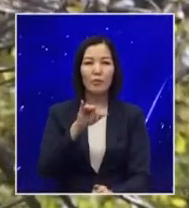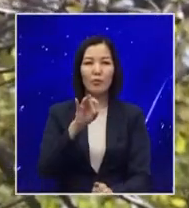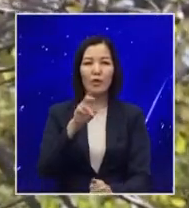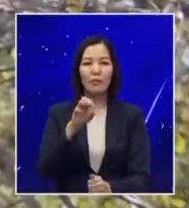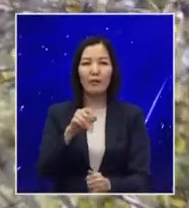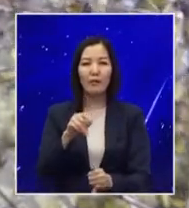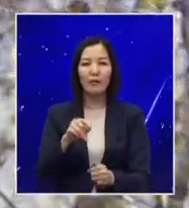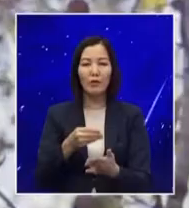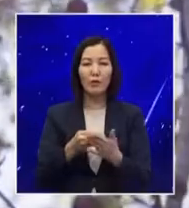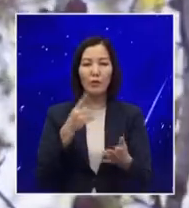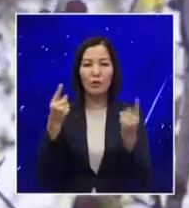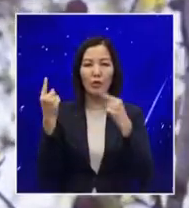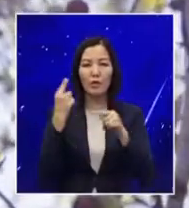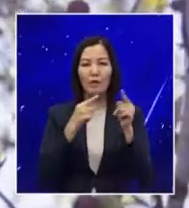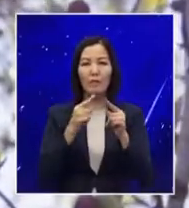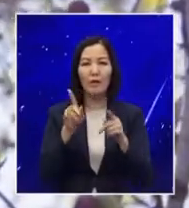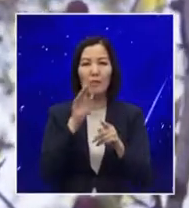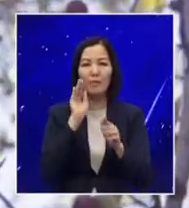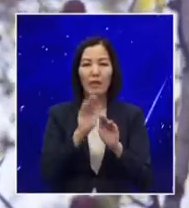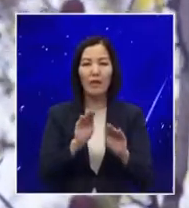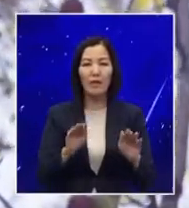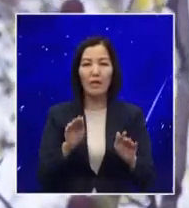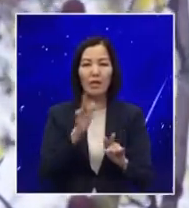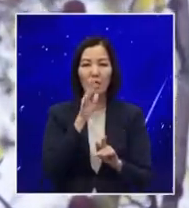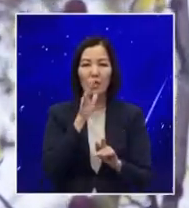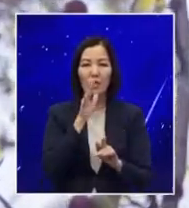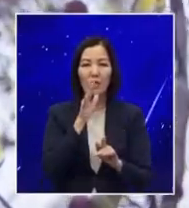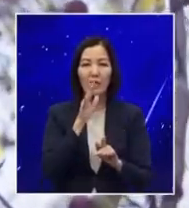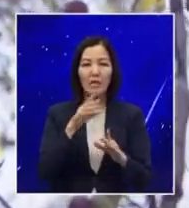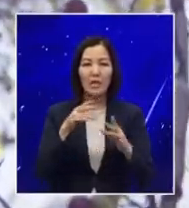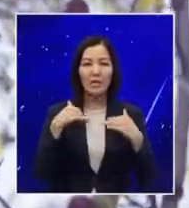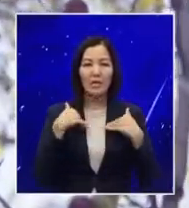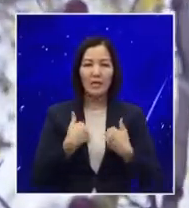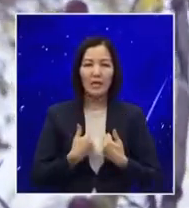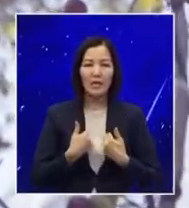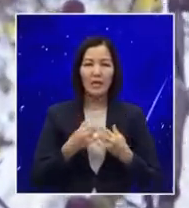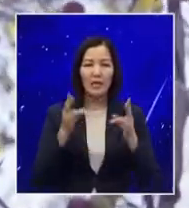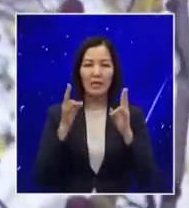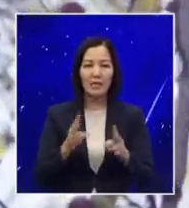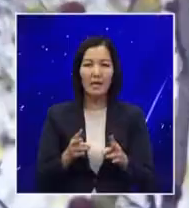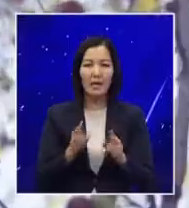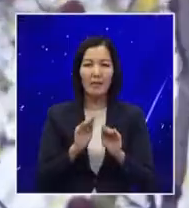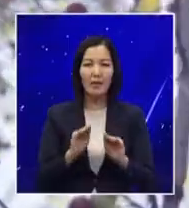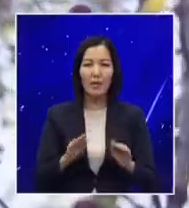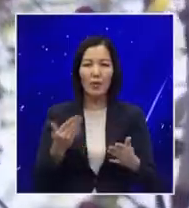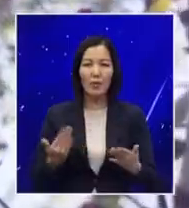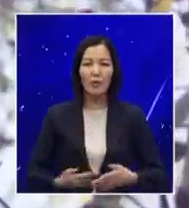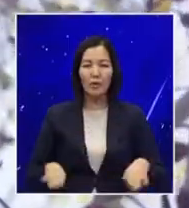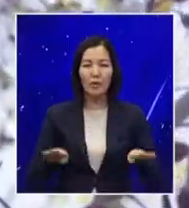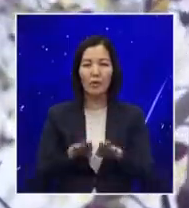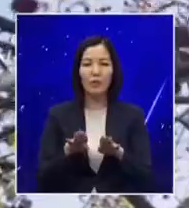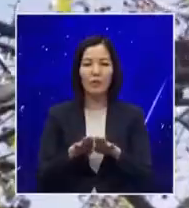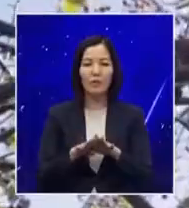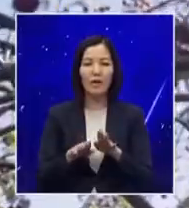бірі. Желісі жазушының балалық шағынан хабар бергендей. Ондағы трагедия жазушының бала күнгі өміріне ұқсас. Сайынның 6 жасында